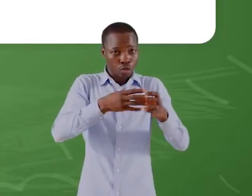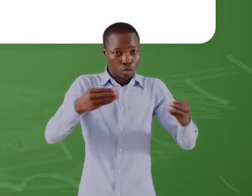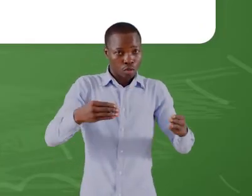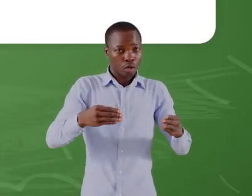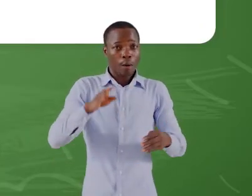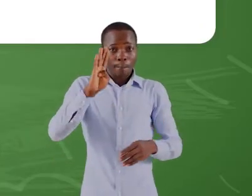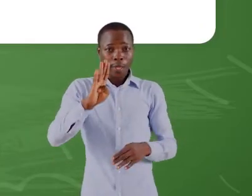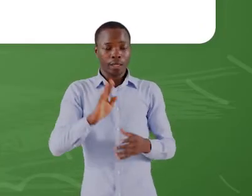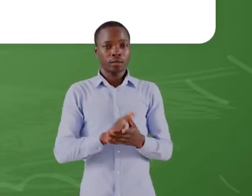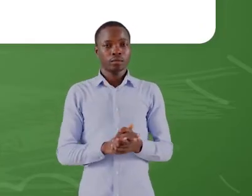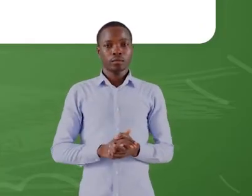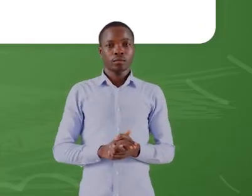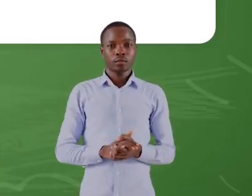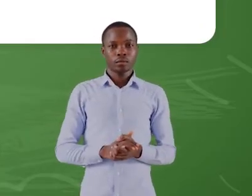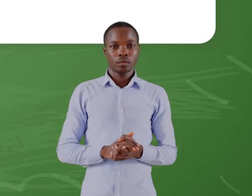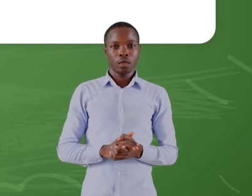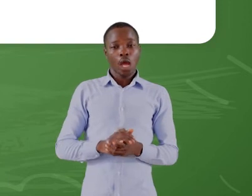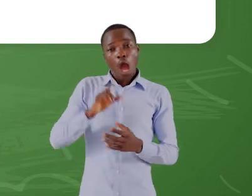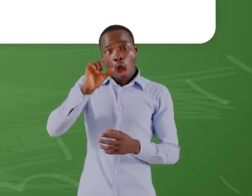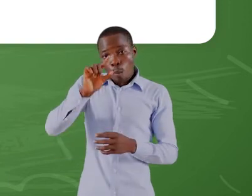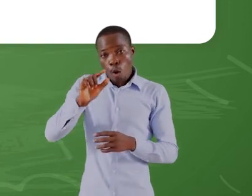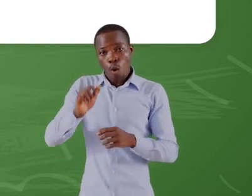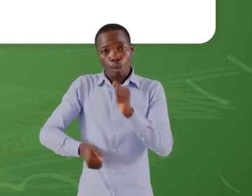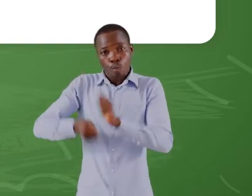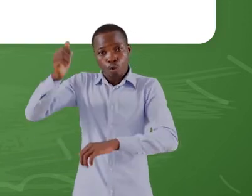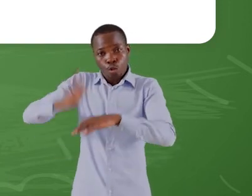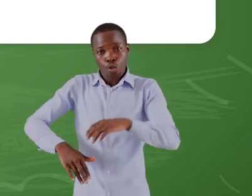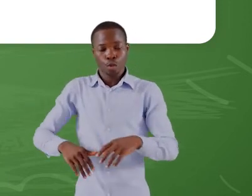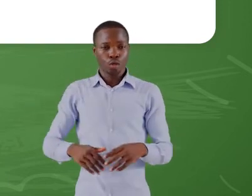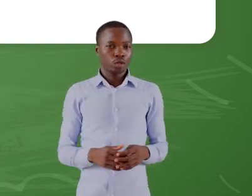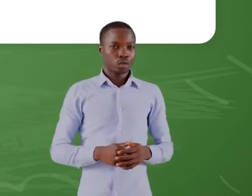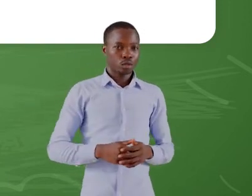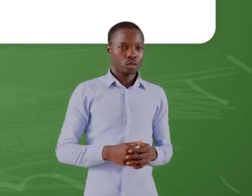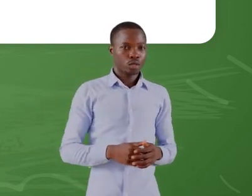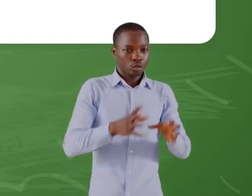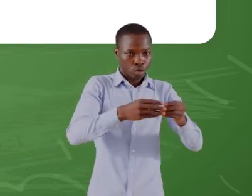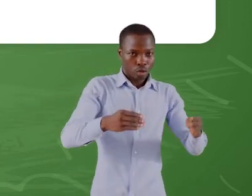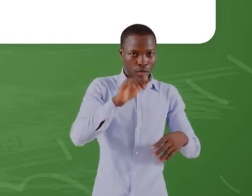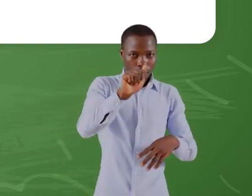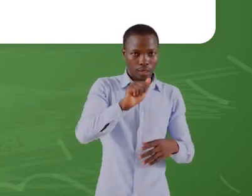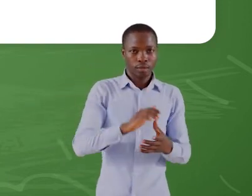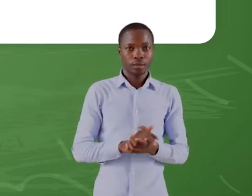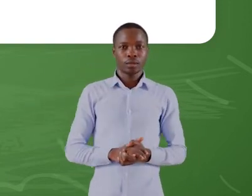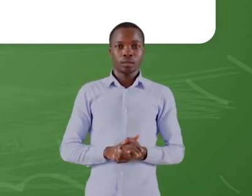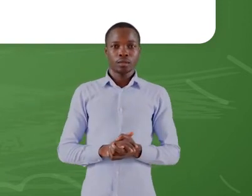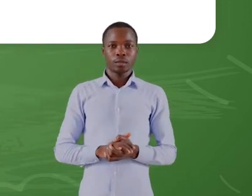sol B est légèrement plus élevée que celle du sol